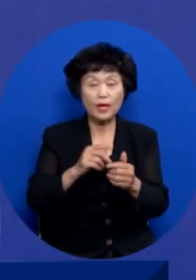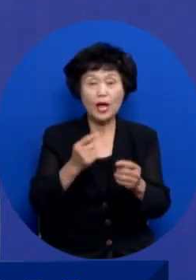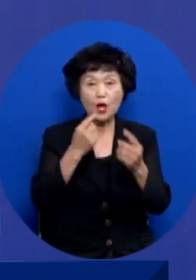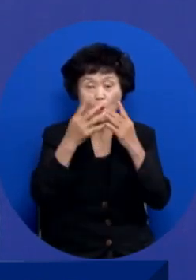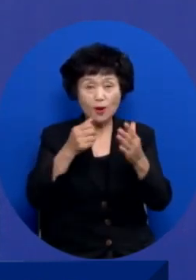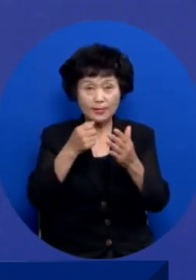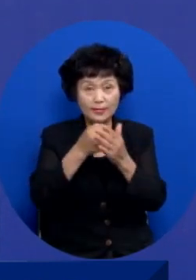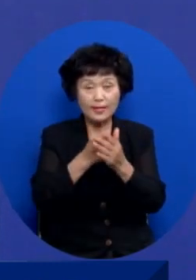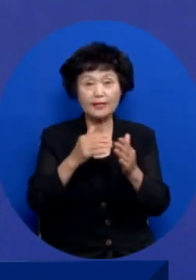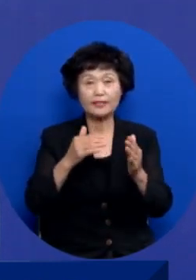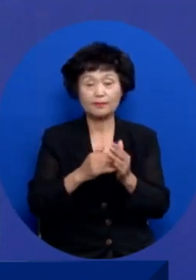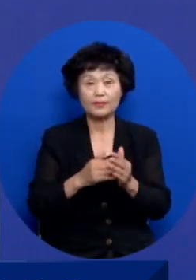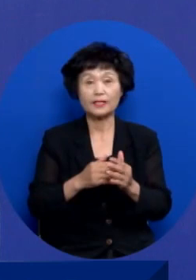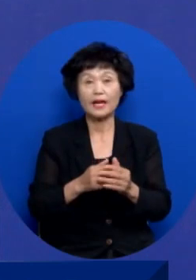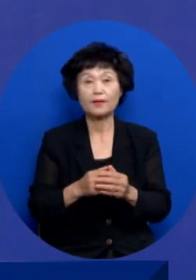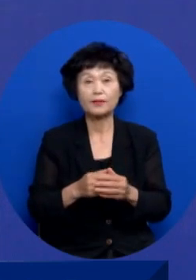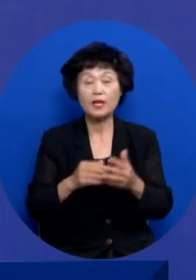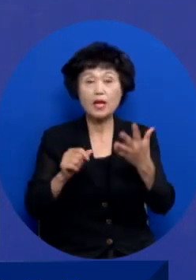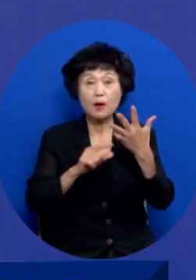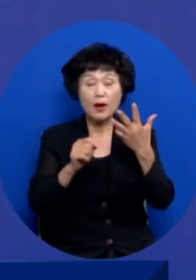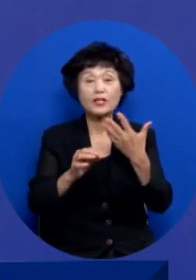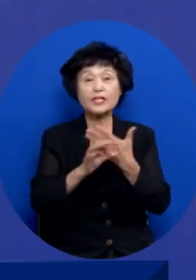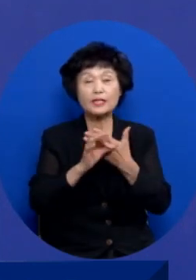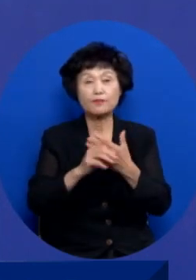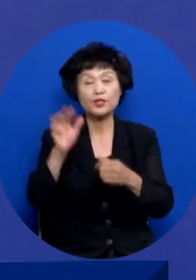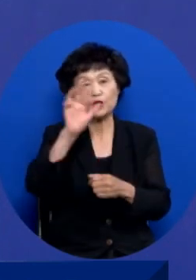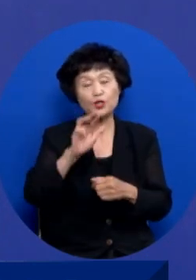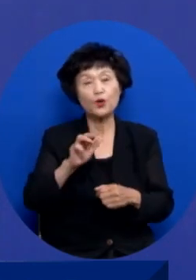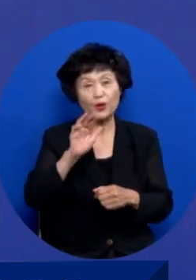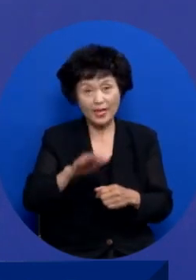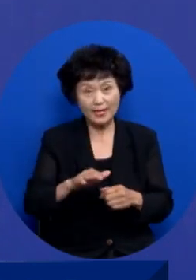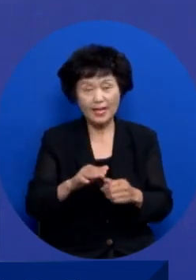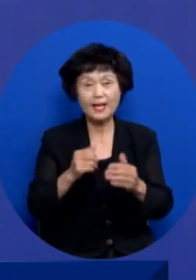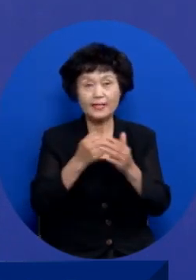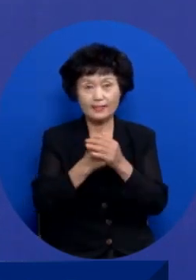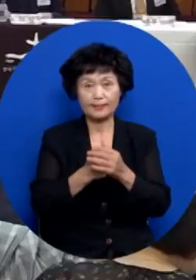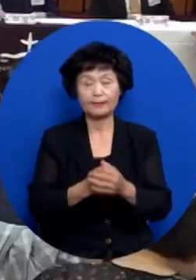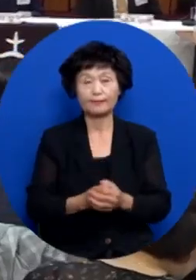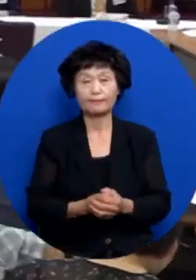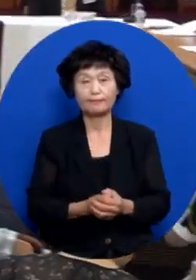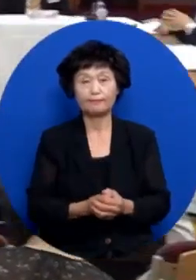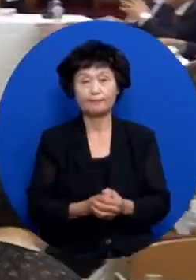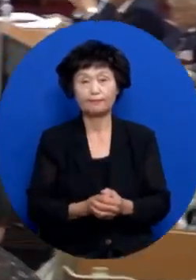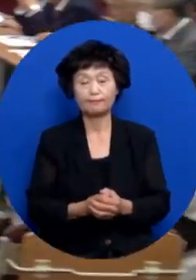총무 인준은 오는 8월 임시총회에서 이뤄집니다. 장윤수 기자입니다.